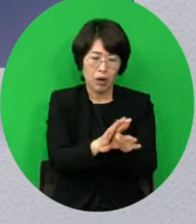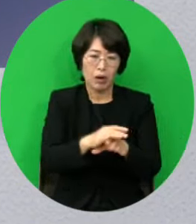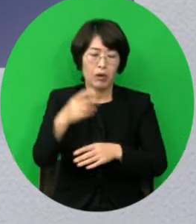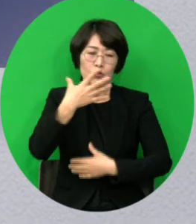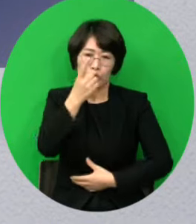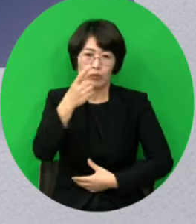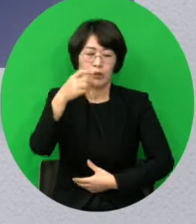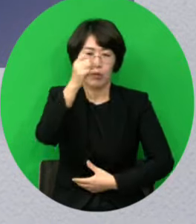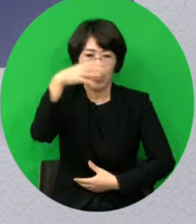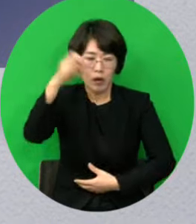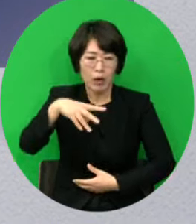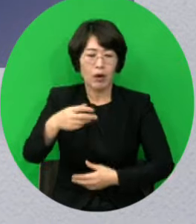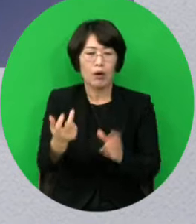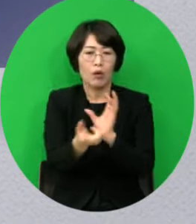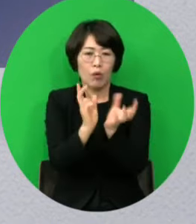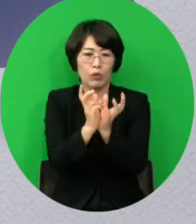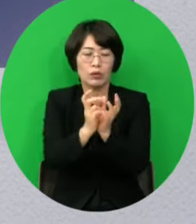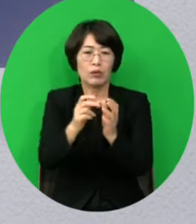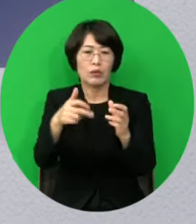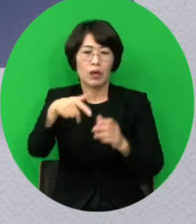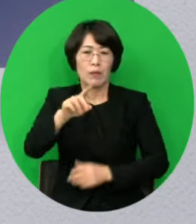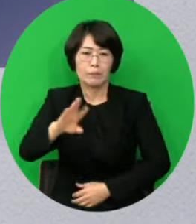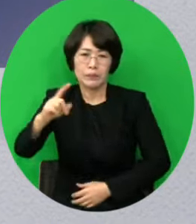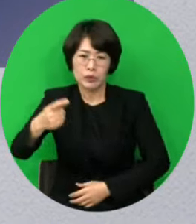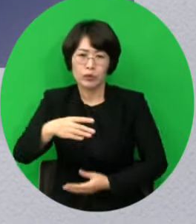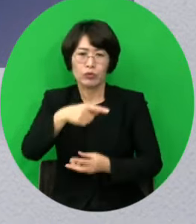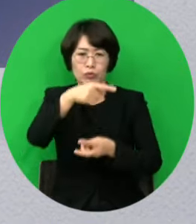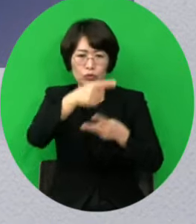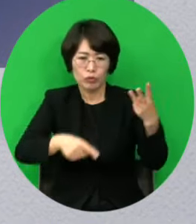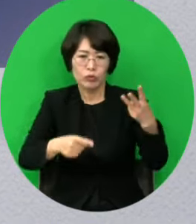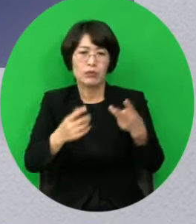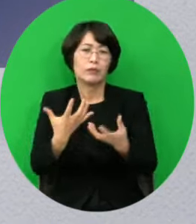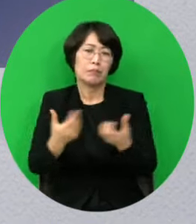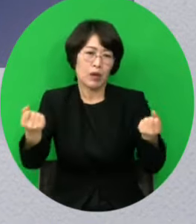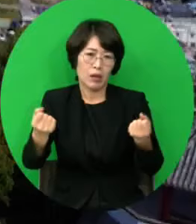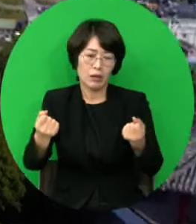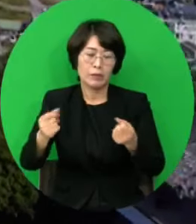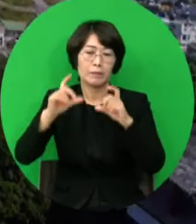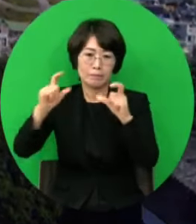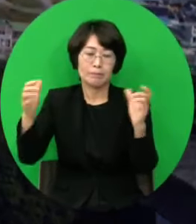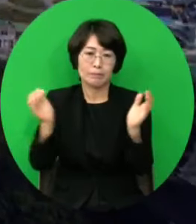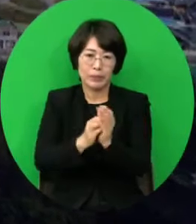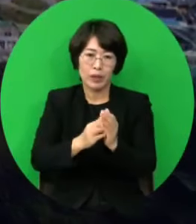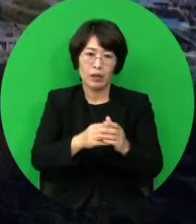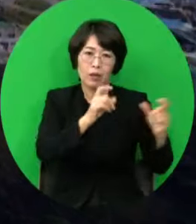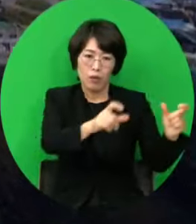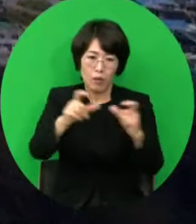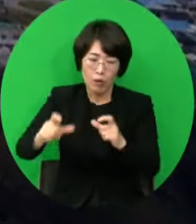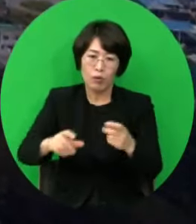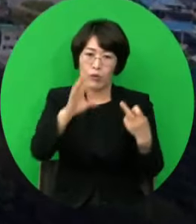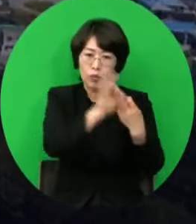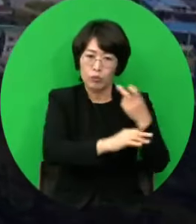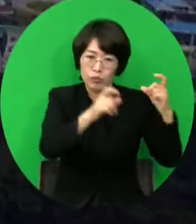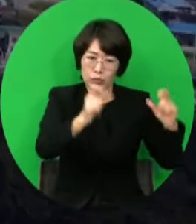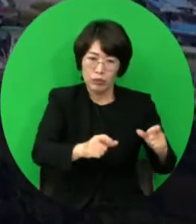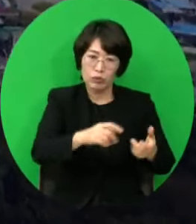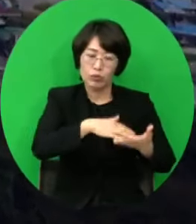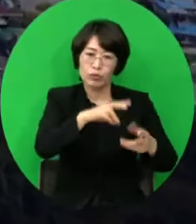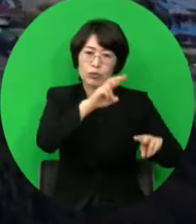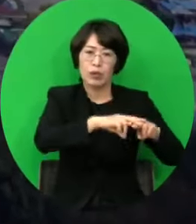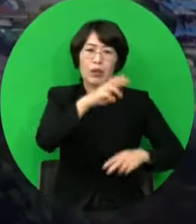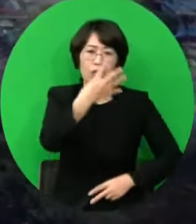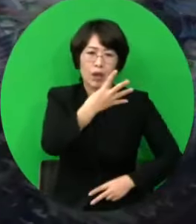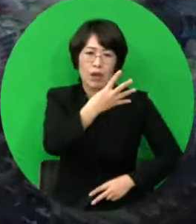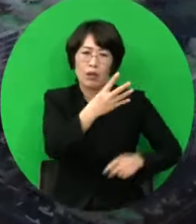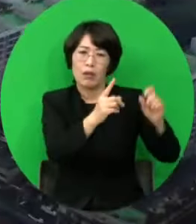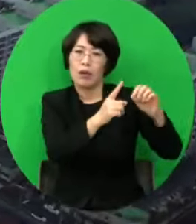광시 곡성군 구군 갑을은 세계선으로 분리하도록 하고 있습니다 권역별로는 북은 네에서 다섯